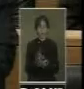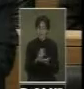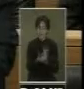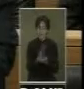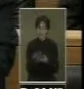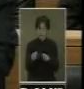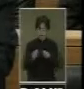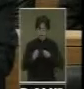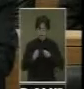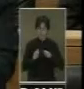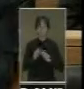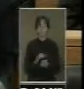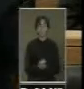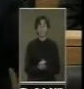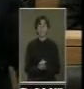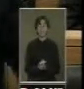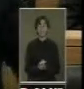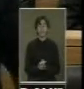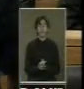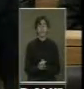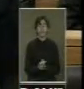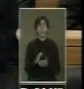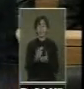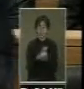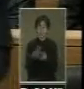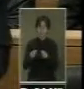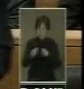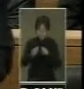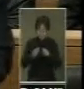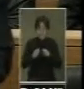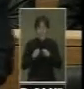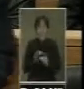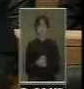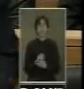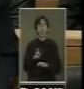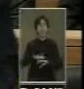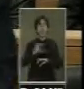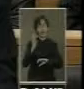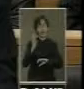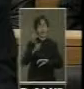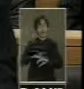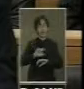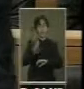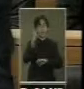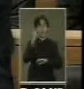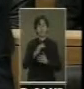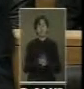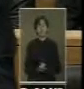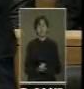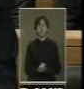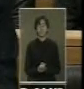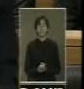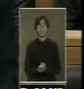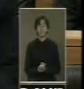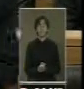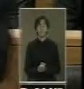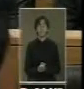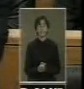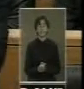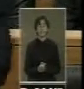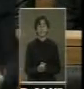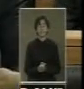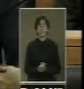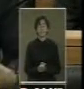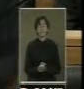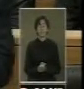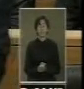ครับนะครับเอาส่งขึ้นมานะครับแล้วท่านหมดเวลาแล้วนะครับ ความจริงบอกก็ได้